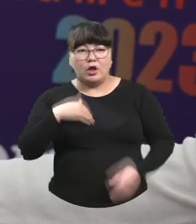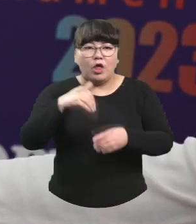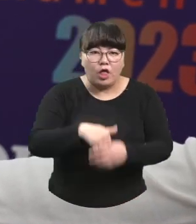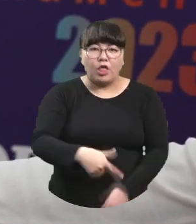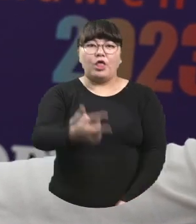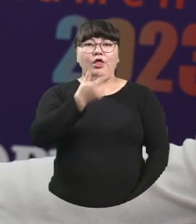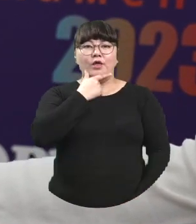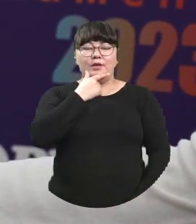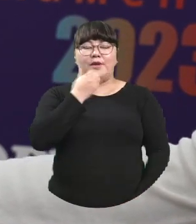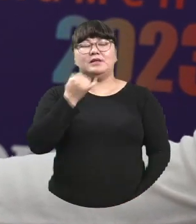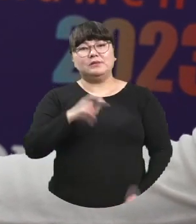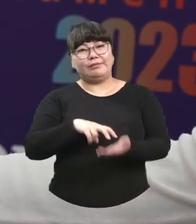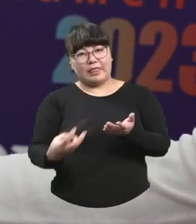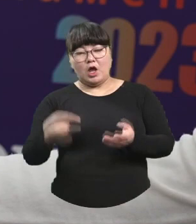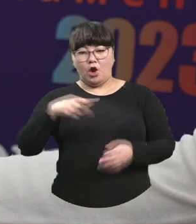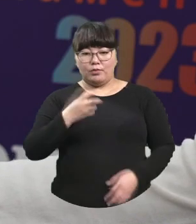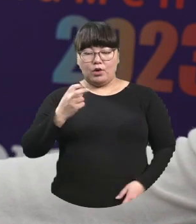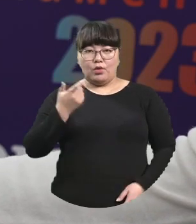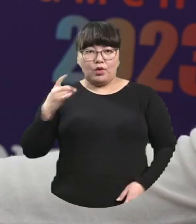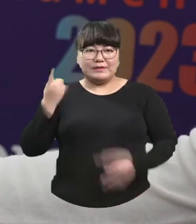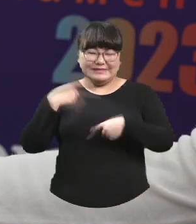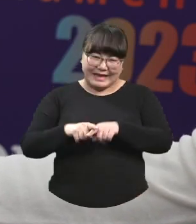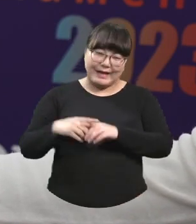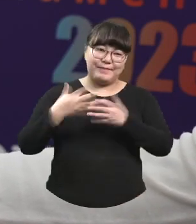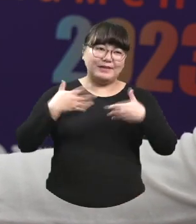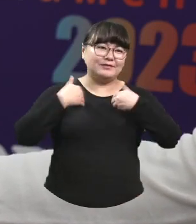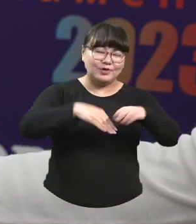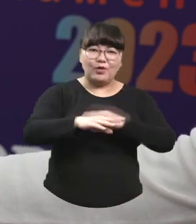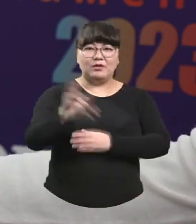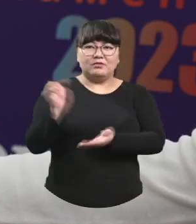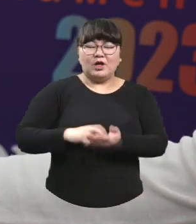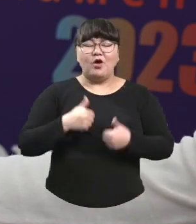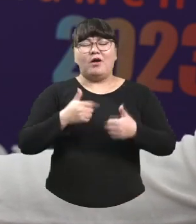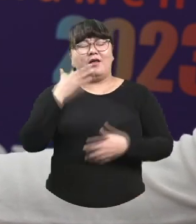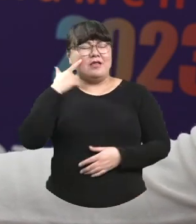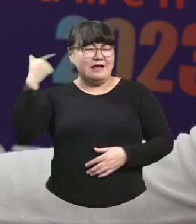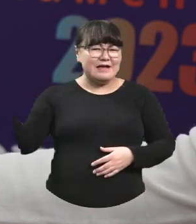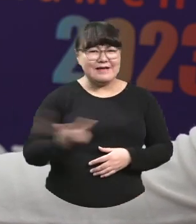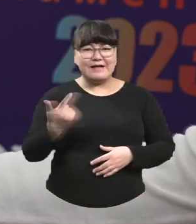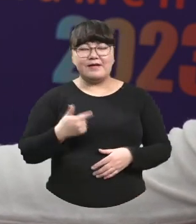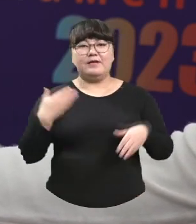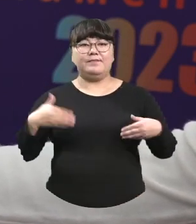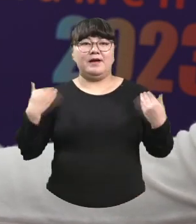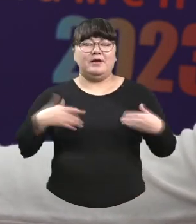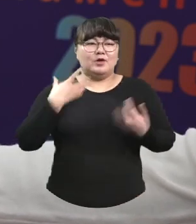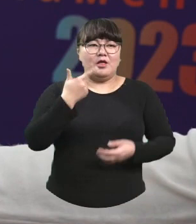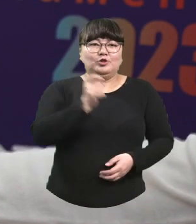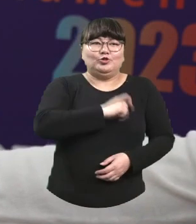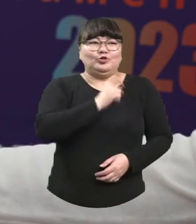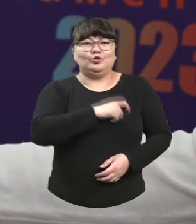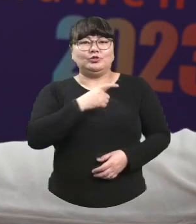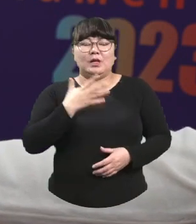бас оролдлого хийсэн. Тэгээд бас бүтлгөөцөн. Тэгээд энэ жил явуулахад ингээд тэнцний мэдээлбэр аимшигтай их баярласан бүр ингээд бүр